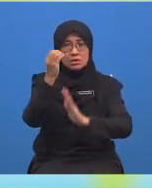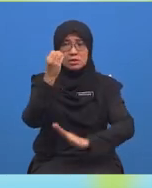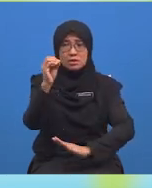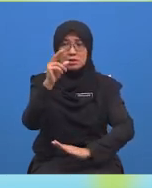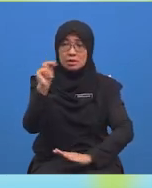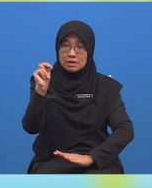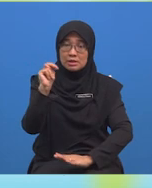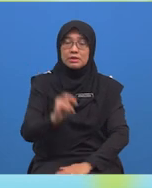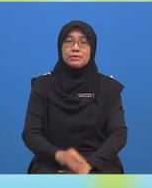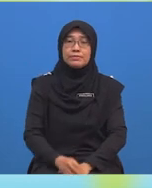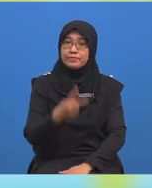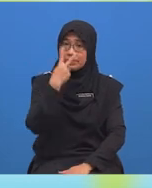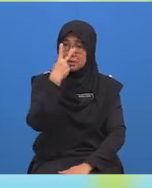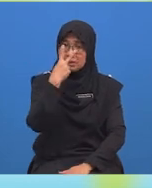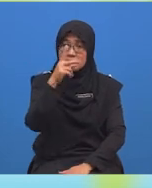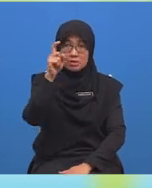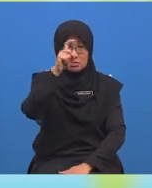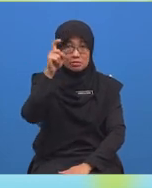perpuluhan.